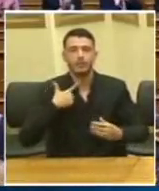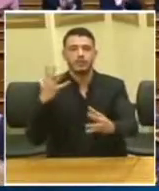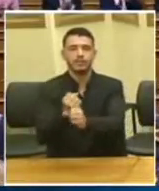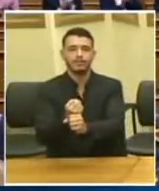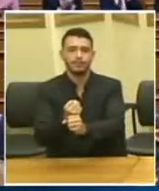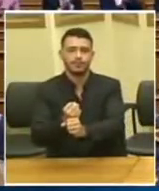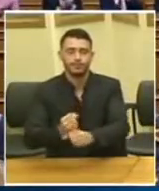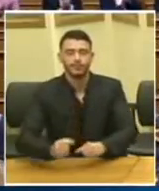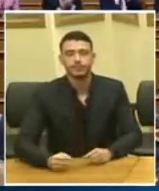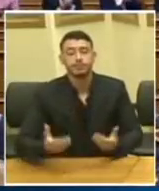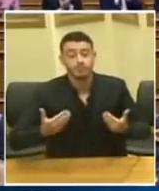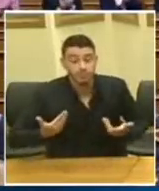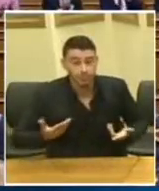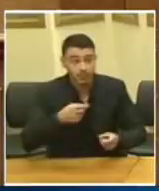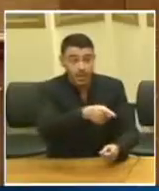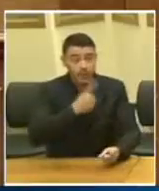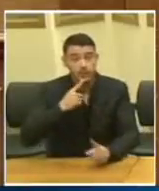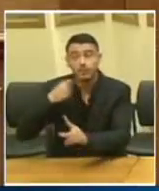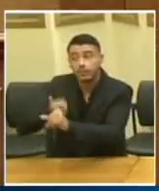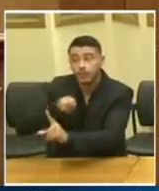Έμποροι του πατριωτισμού.